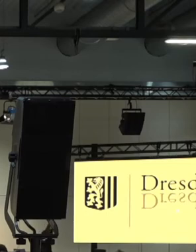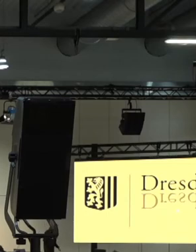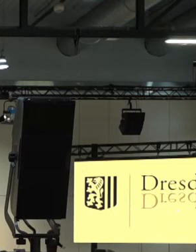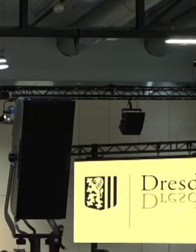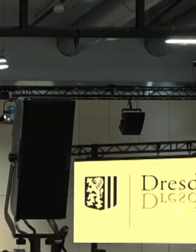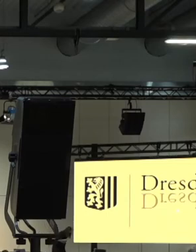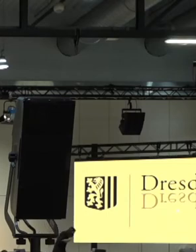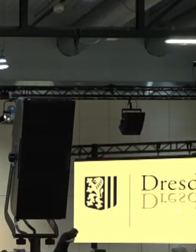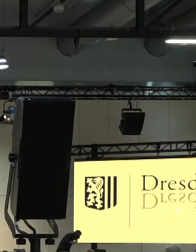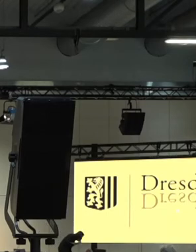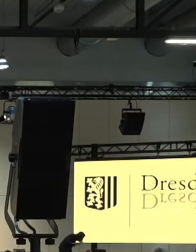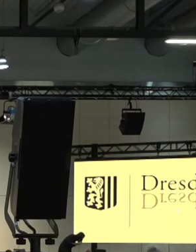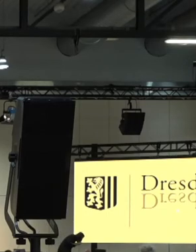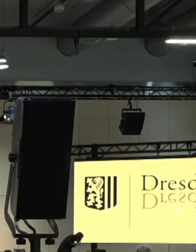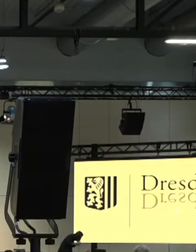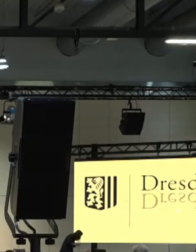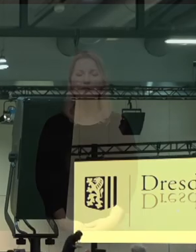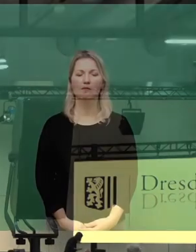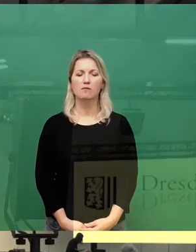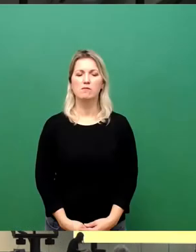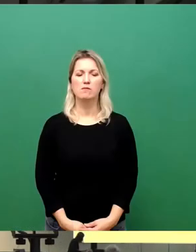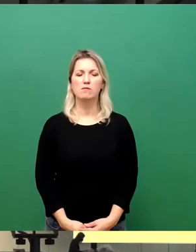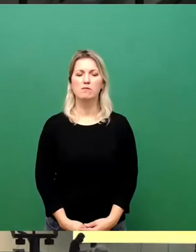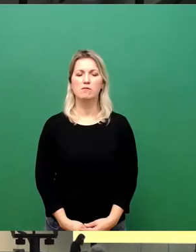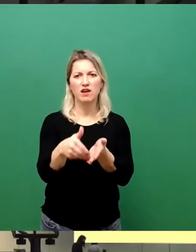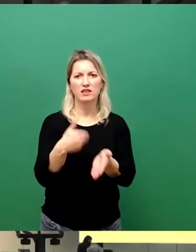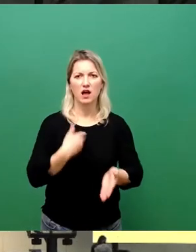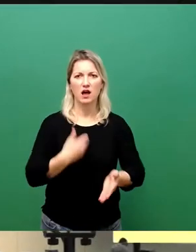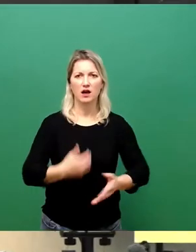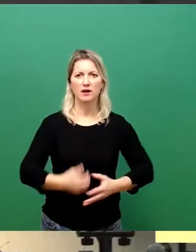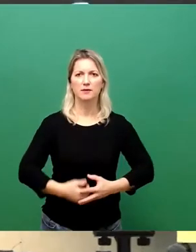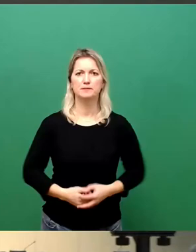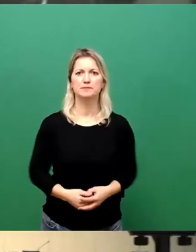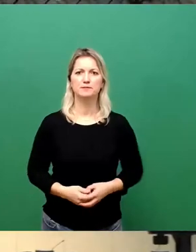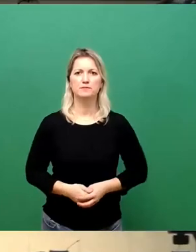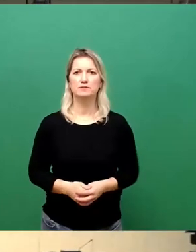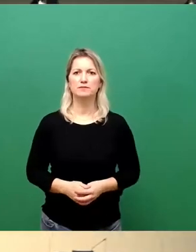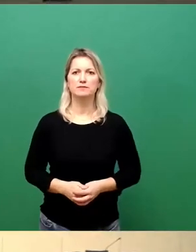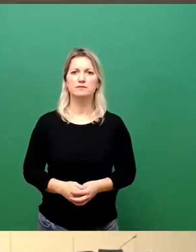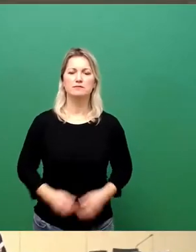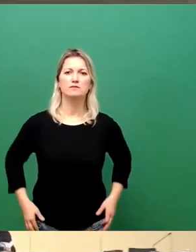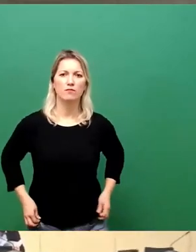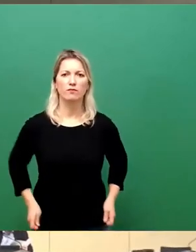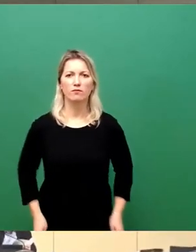So, ich bitte die Plätze einzunehmen, sodass wir fortsetzen können in der Tagesordnung.